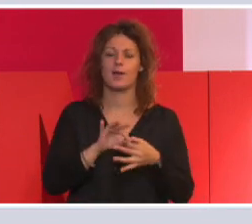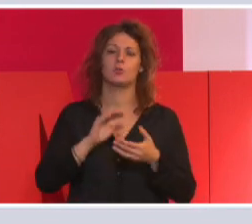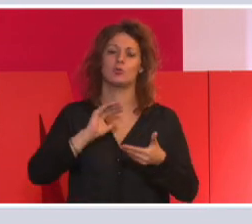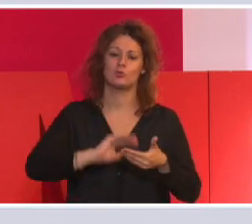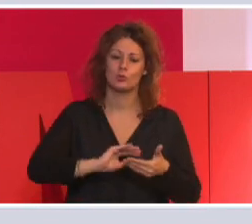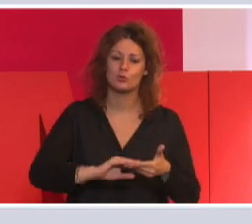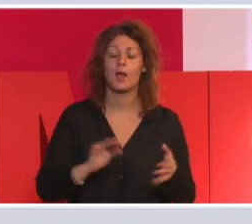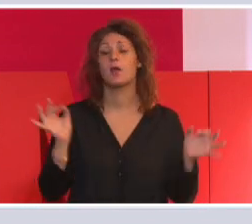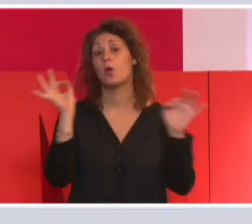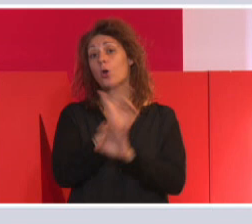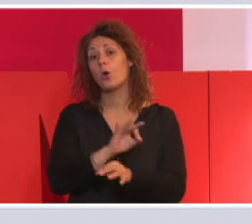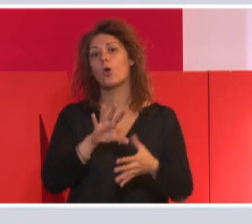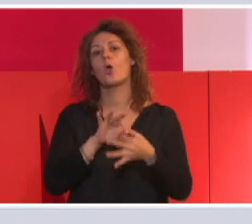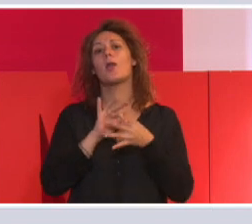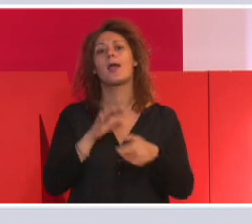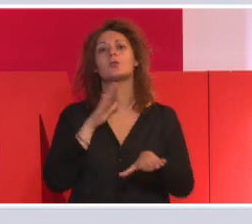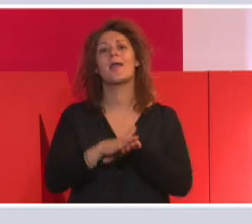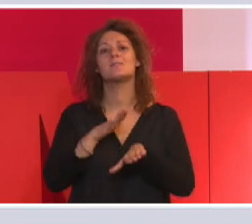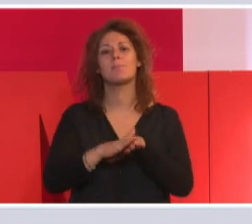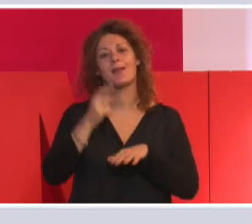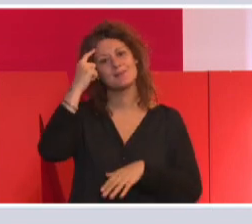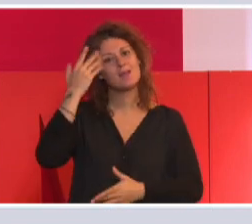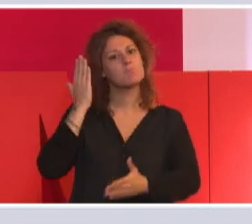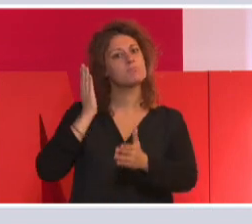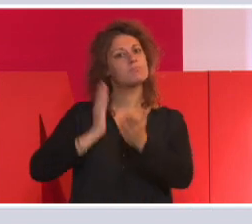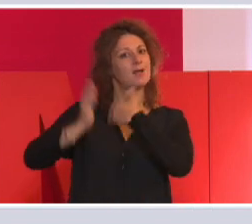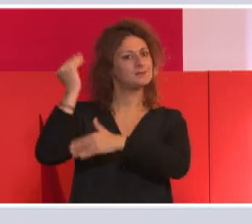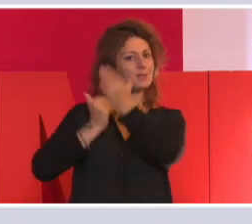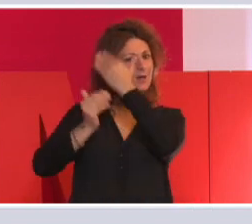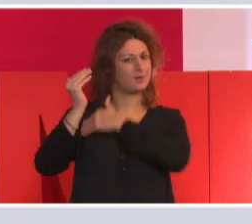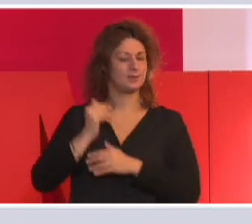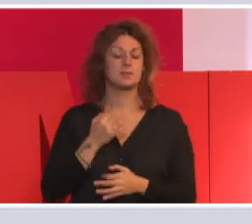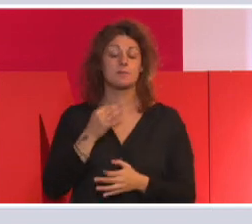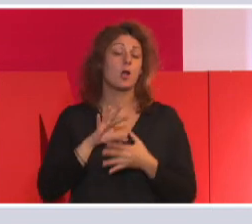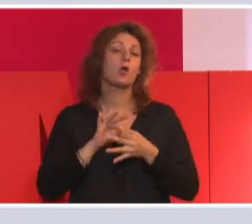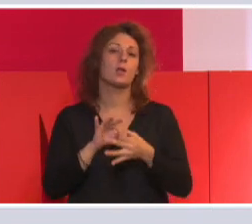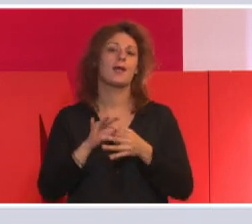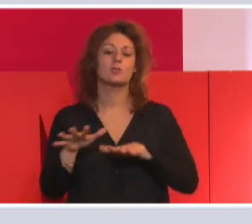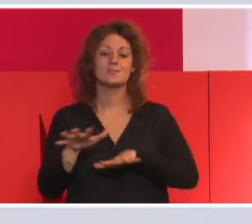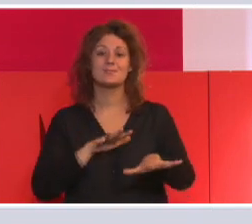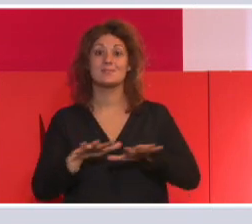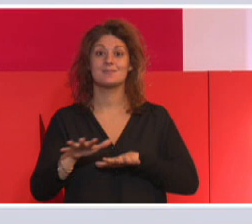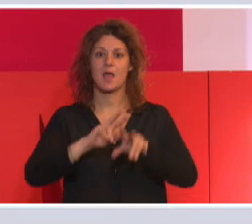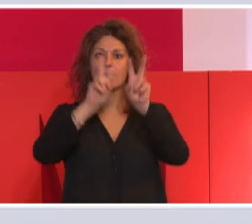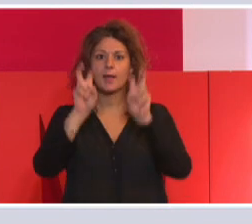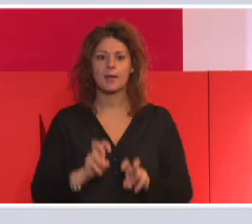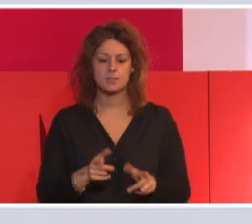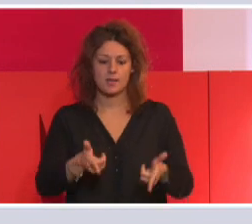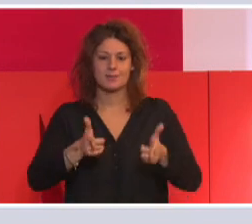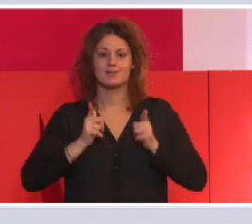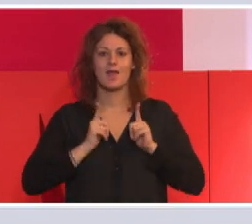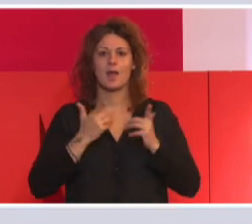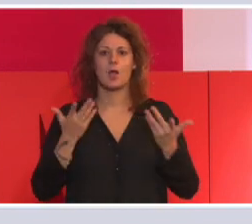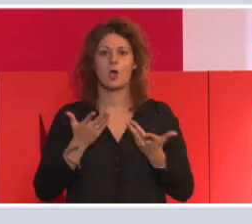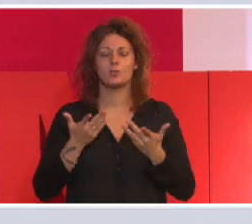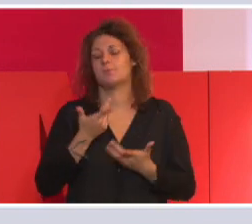award quindi a tutto il sistema dopaminergico che ci permette di avere una un rilascio proprio di dopamina quando riceviamo